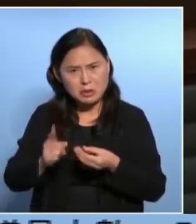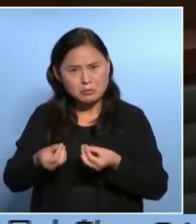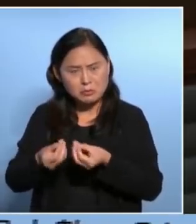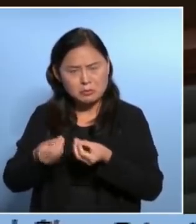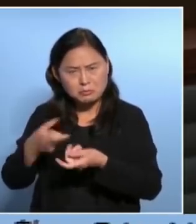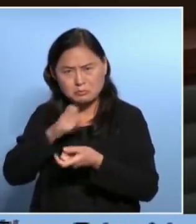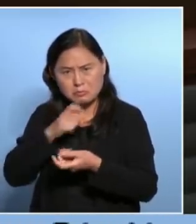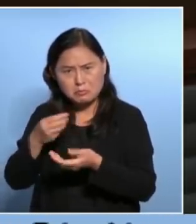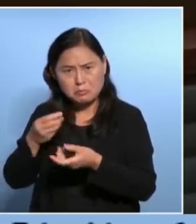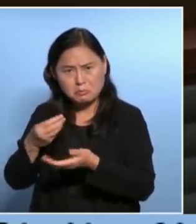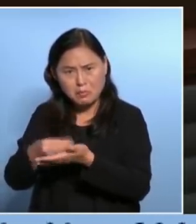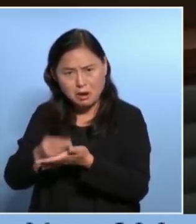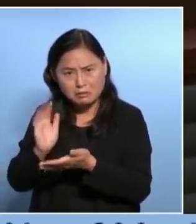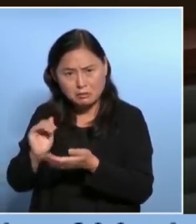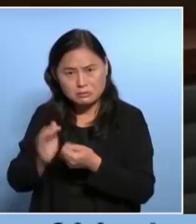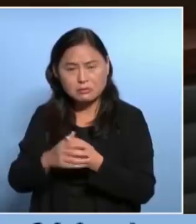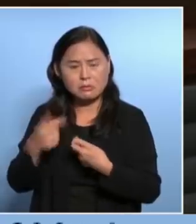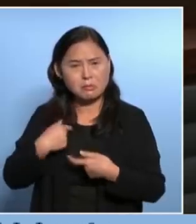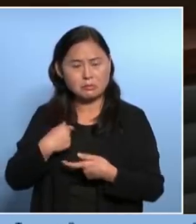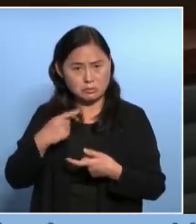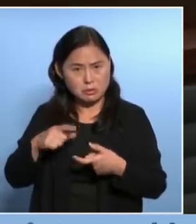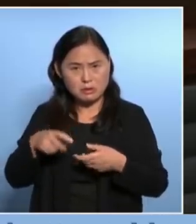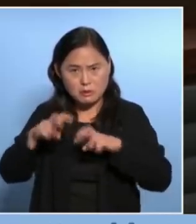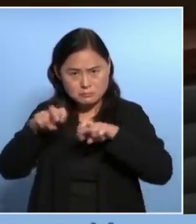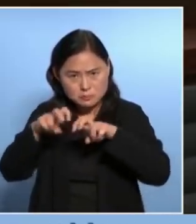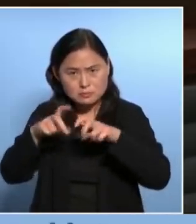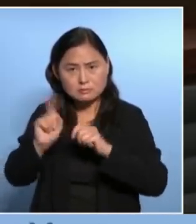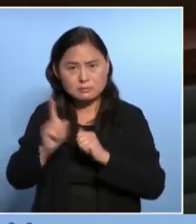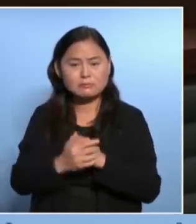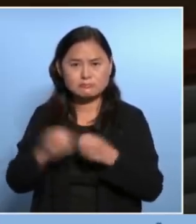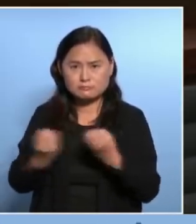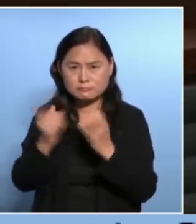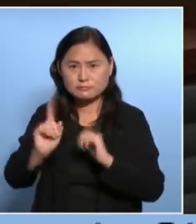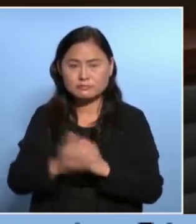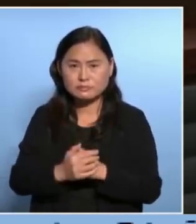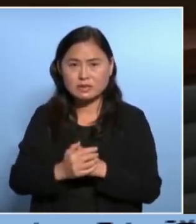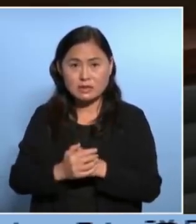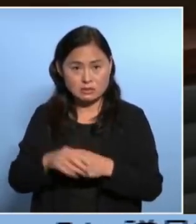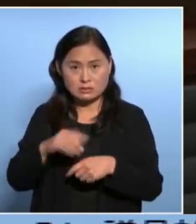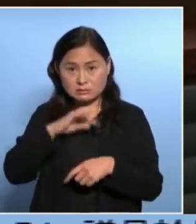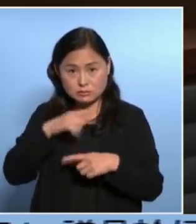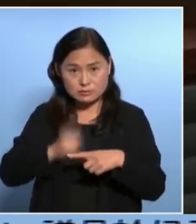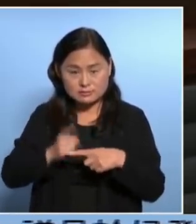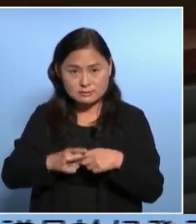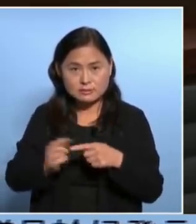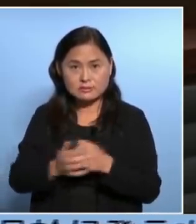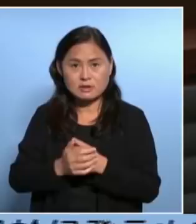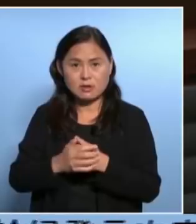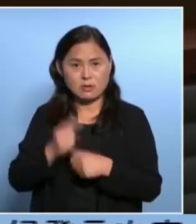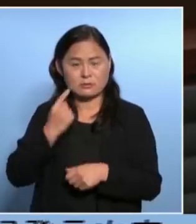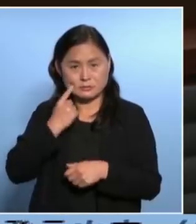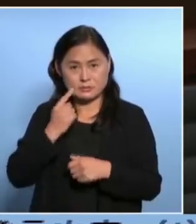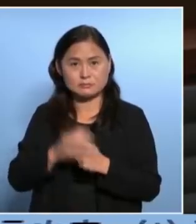是根本如果這樣是我們不容許的，所以我們正在徹查究竟發生什麼事，這個只要是不是屬實呢，如果屬實的話，我們一定會